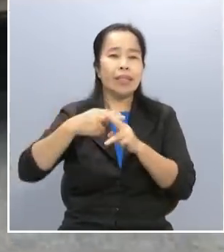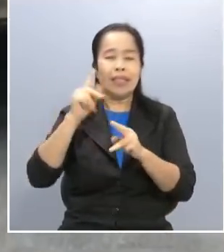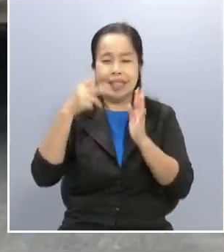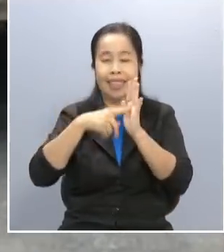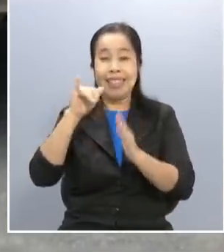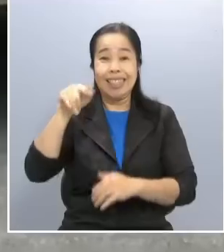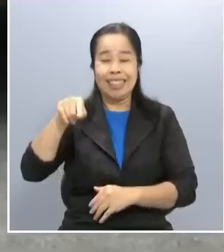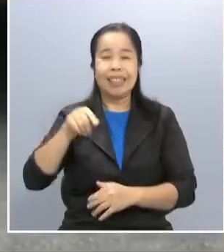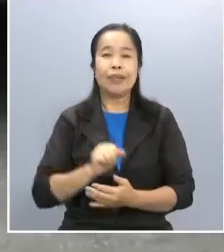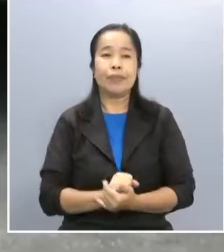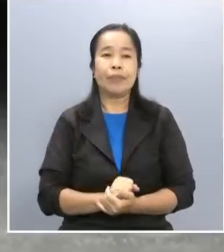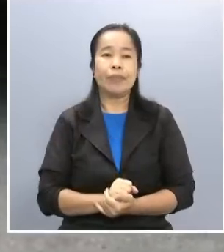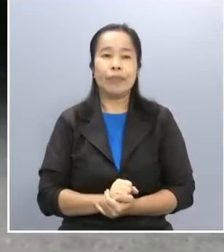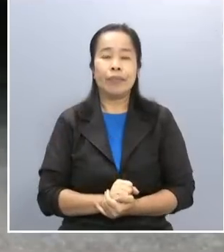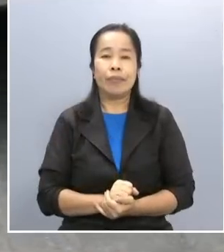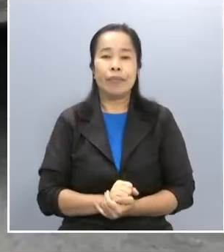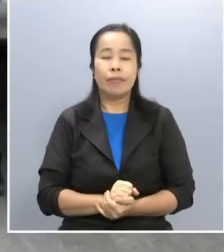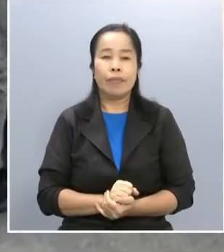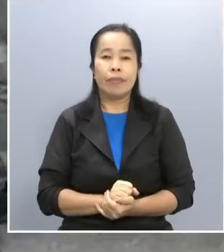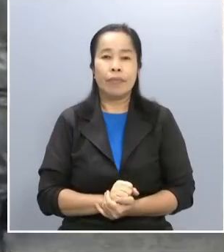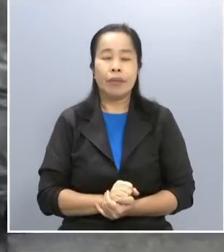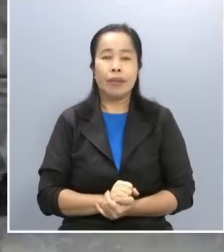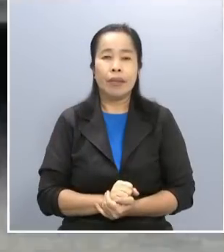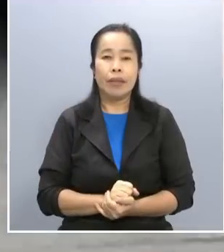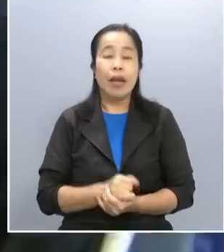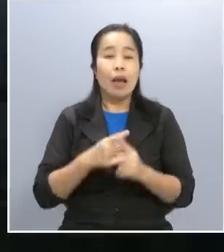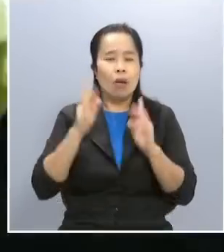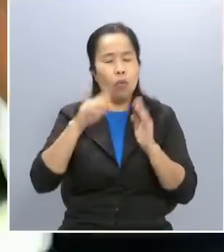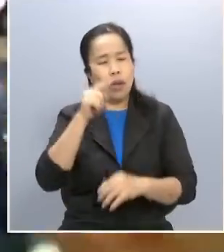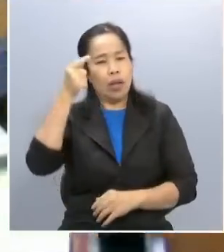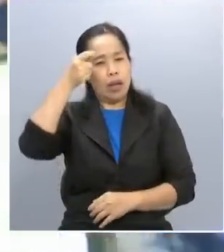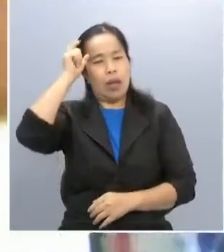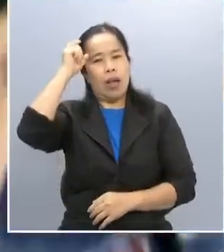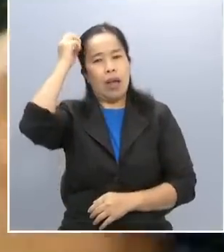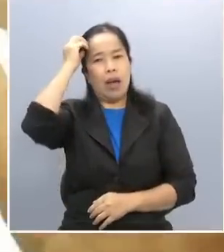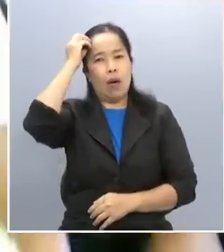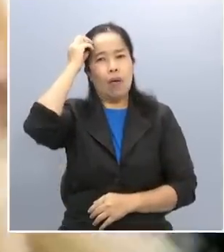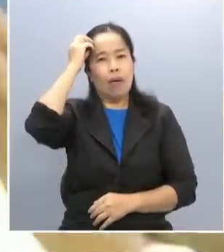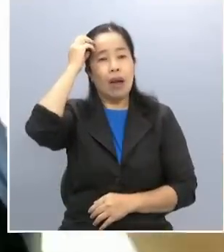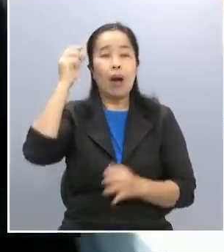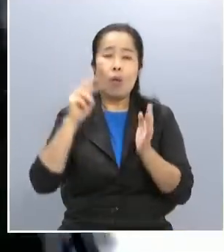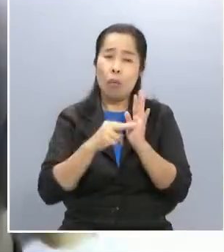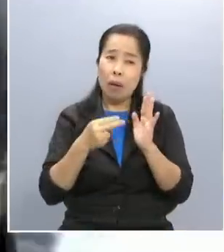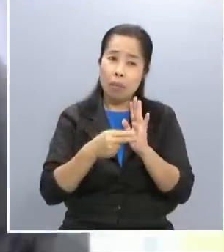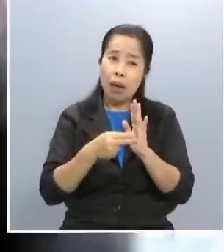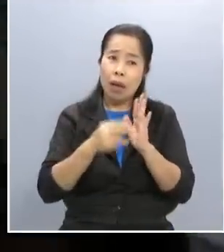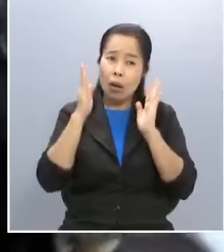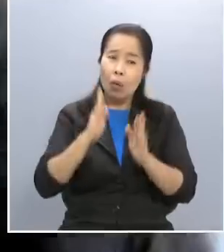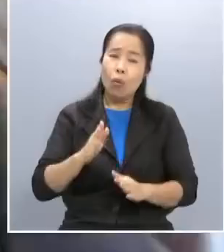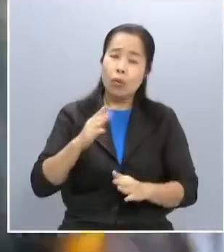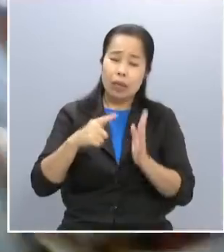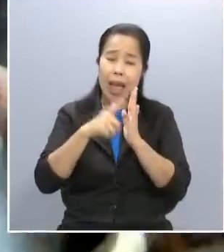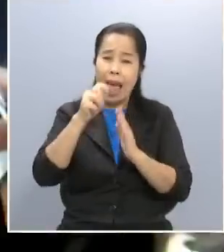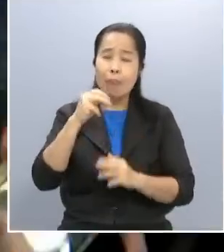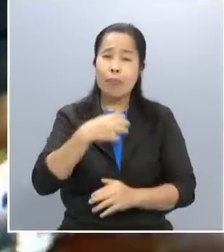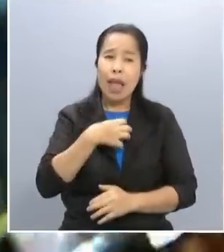ฒน์นี่แหละฮะคุณผู้ชมครับซึ่งแน่นอนนะครับหลายคนก็เลยพุ่งเป้าไปว่าเอ๊ะหรือว่าคนที่แอมกำลังพูดถึง